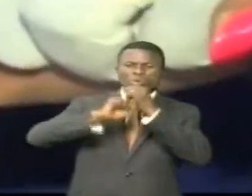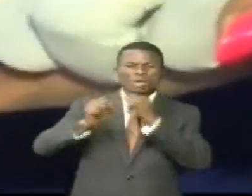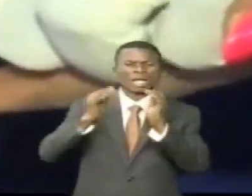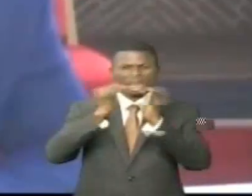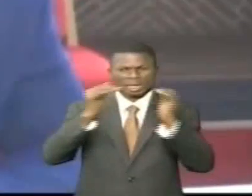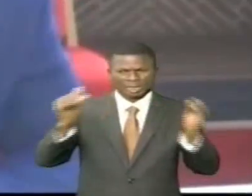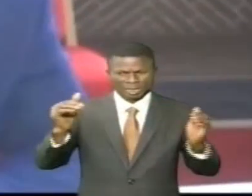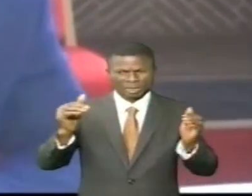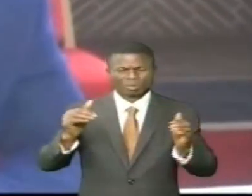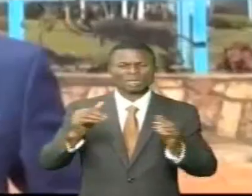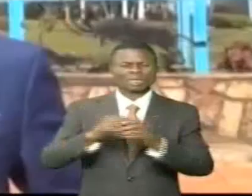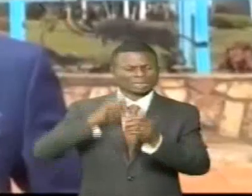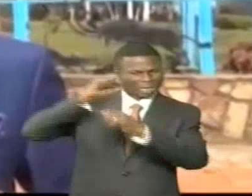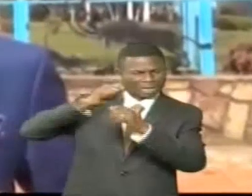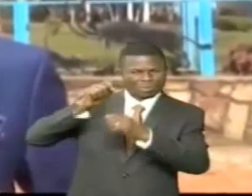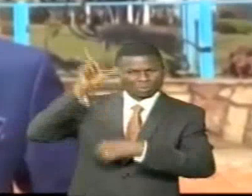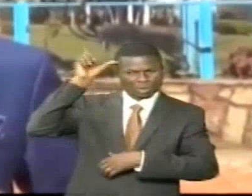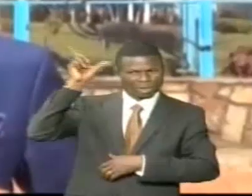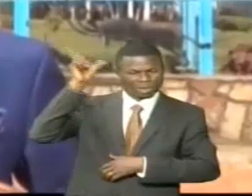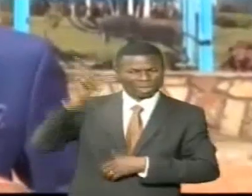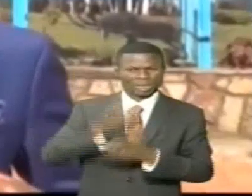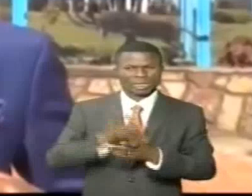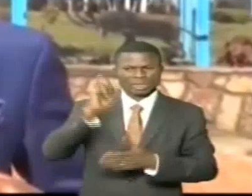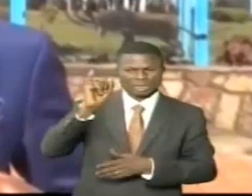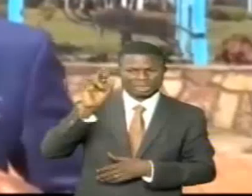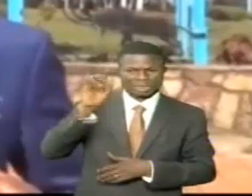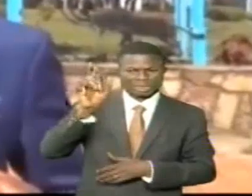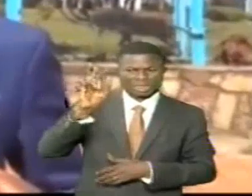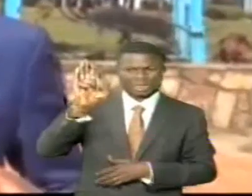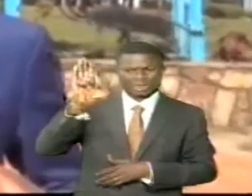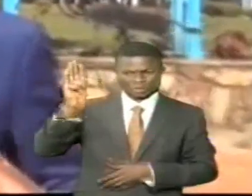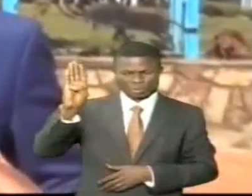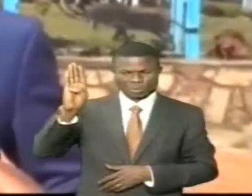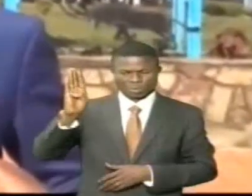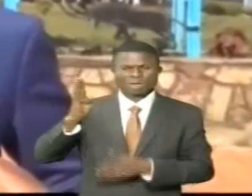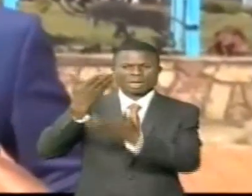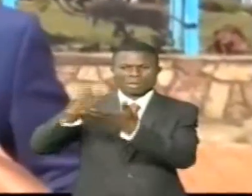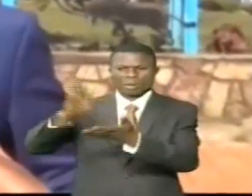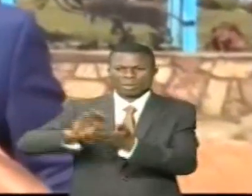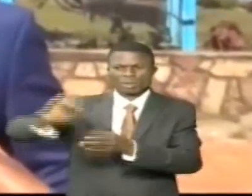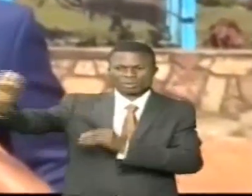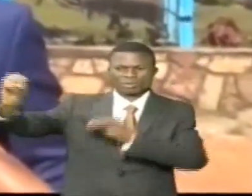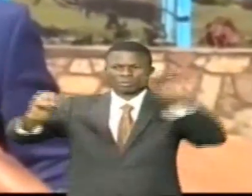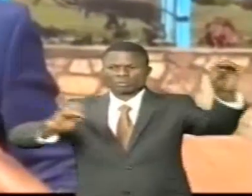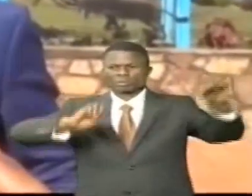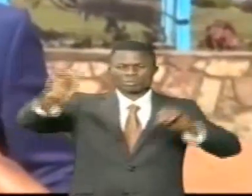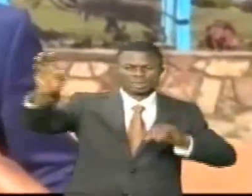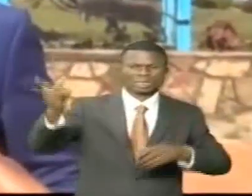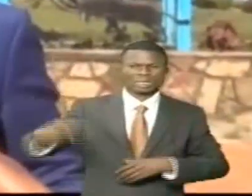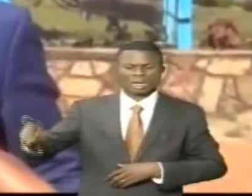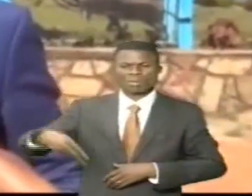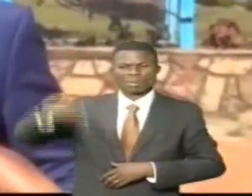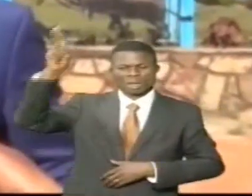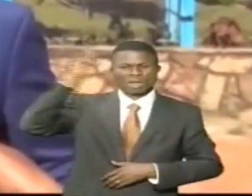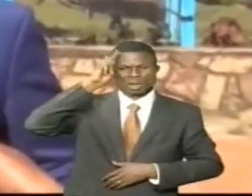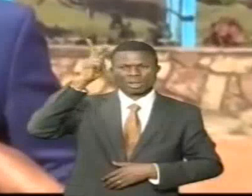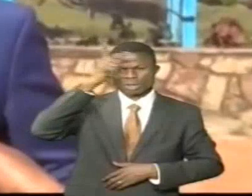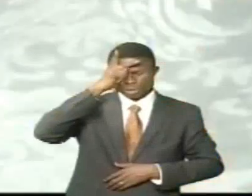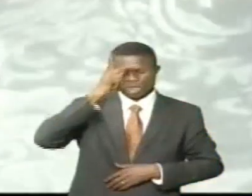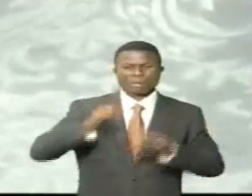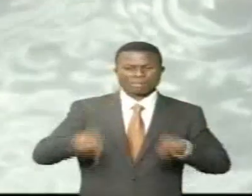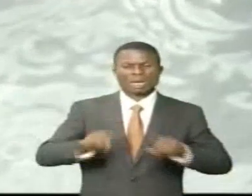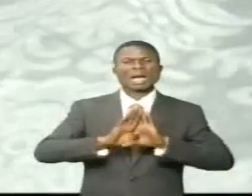grand labo de Lubumbashi. L'INRB a été décentralisé, donc la province du Haut-Katanga est en